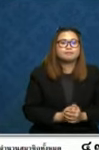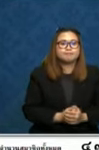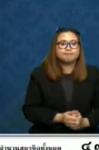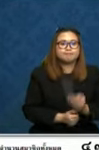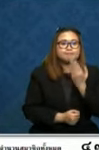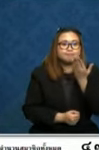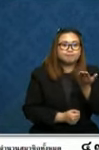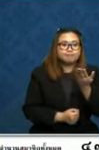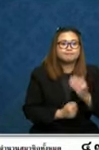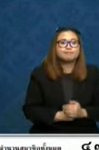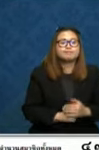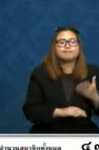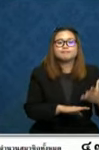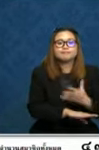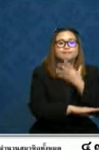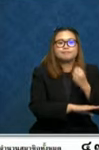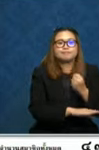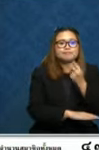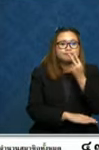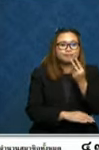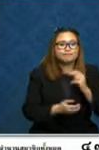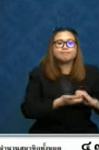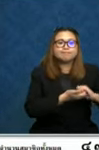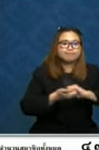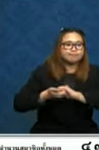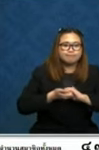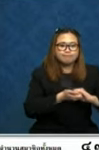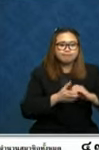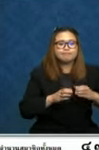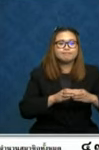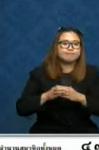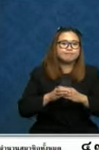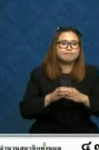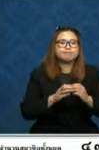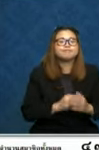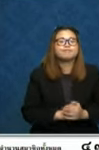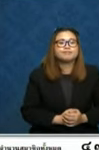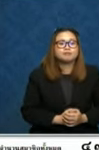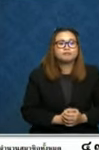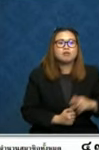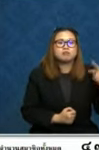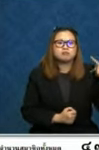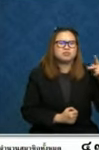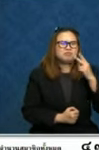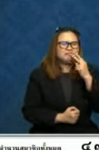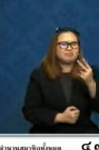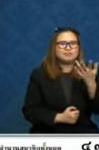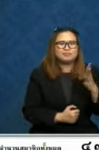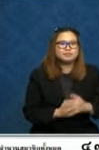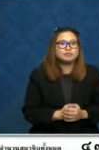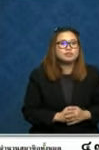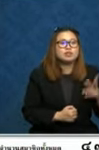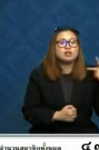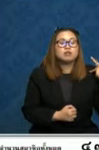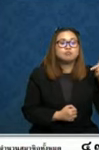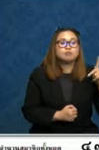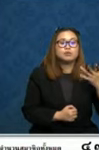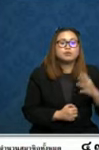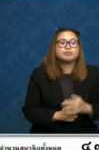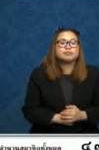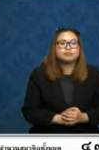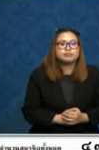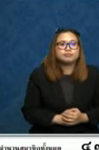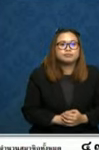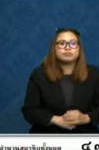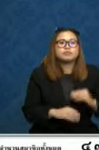าด้านการเมืองและการรักษาความสามัคคีคนในชาติดิฉันไม่เห็นว่าจะเกิดประโยชน์แต่อย่างใดค่ะเพราะไม่ได้เพิ่มความรักษาความ